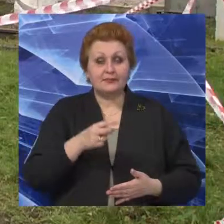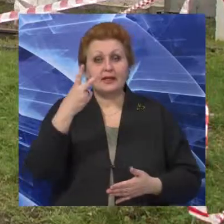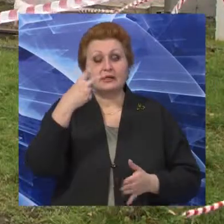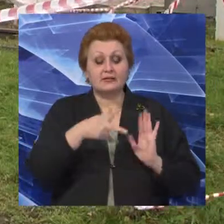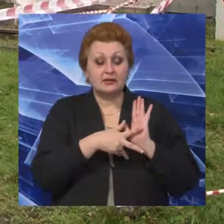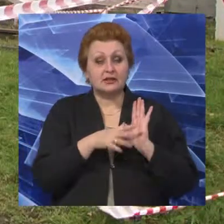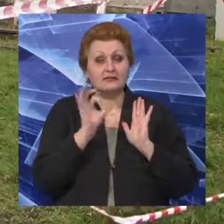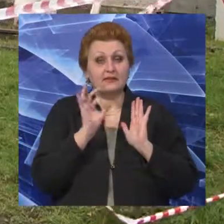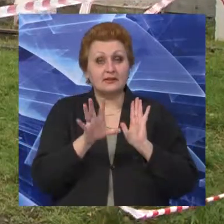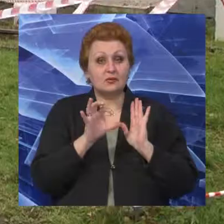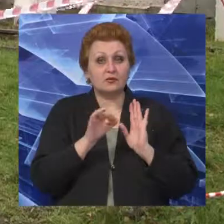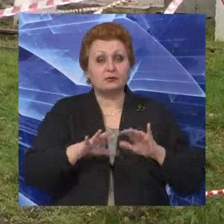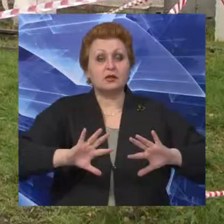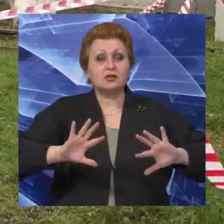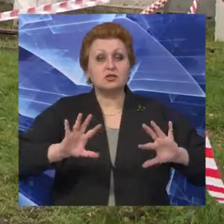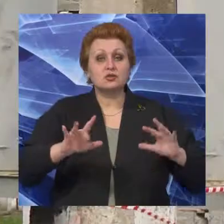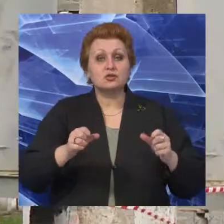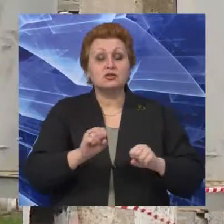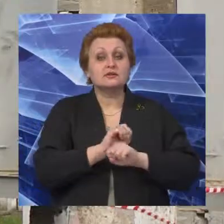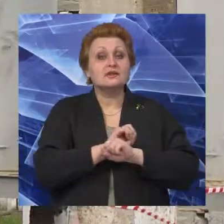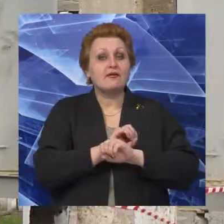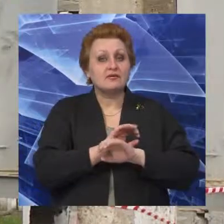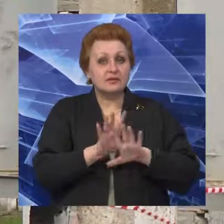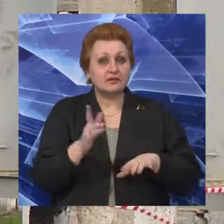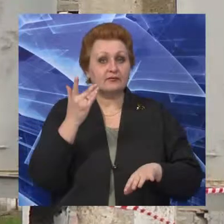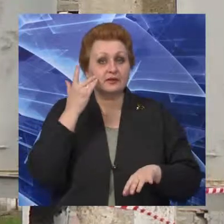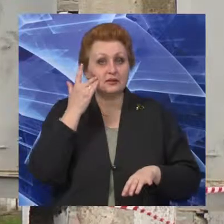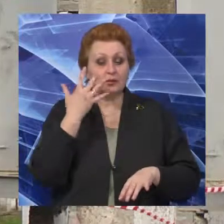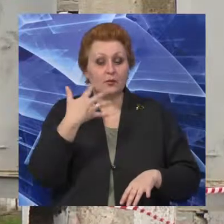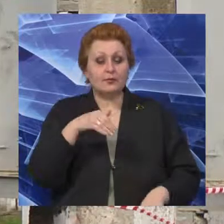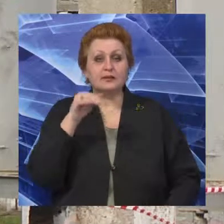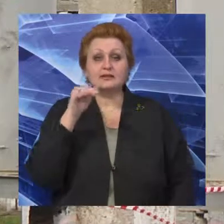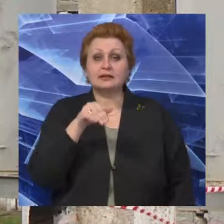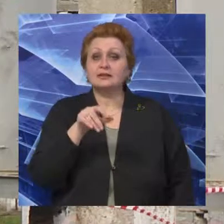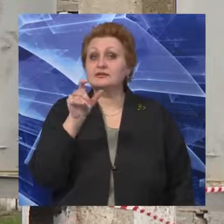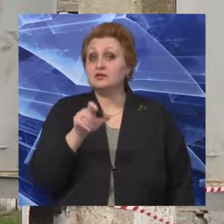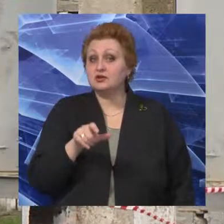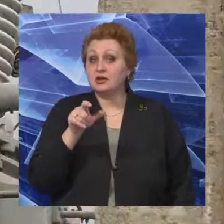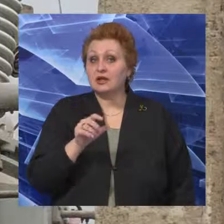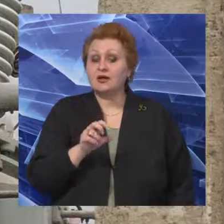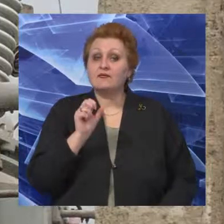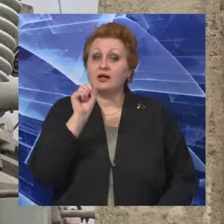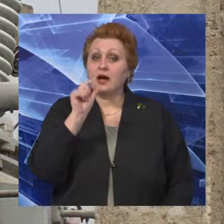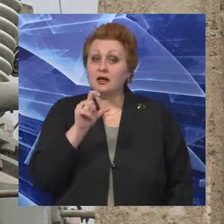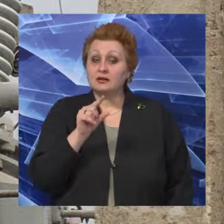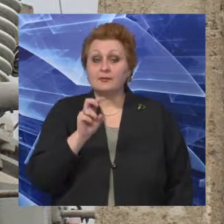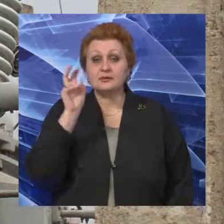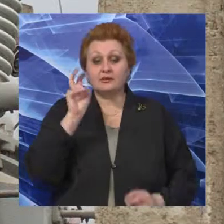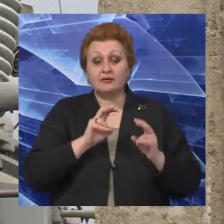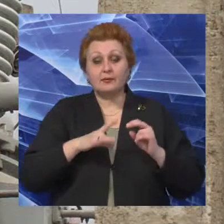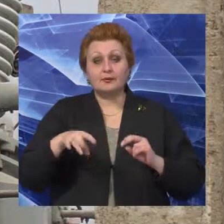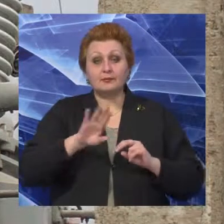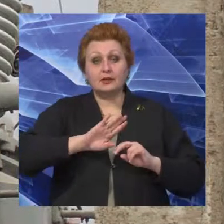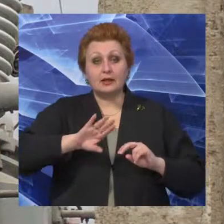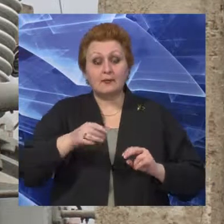днем 28 октября на подстанции произошло короткое замыкание, из-за которого около 50 тысяч жителей Октябрьского и промышленного районов остались